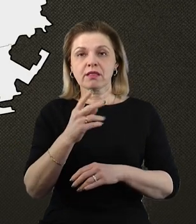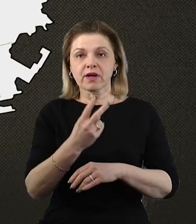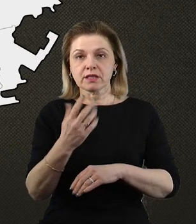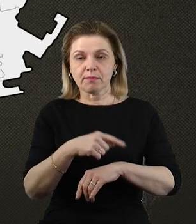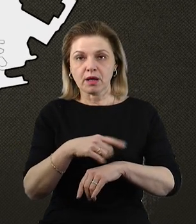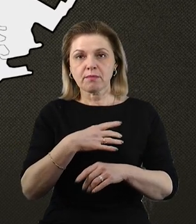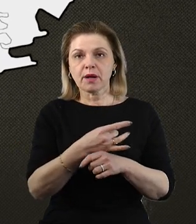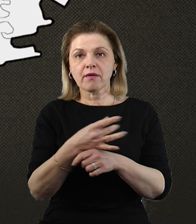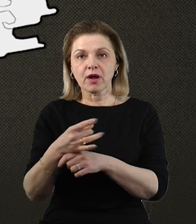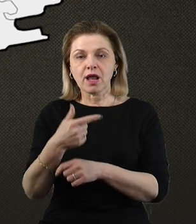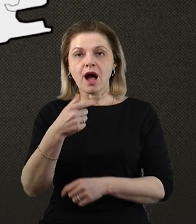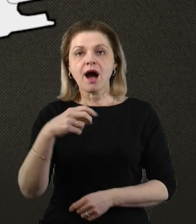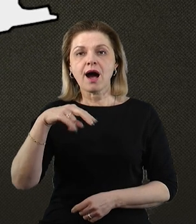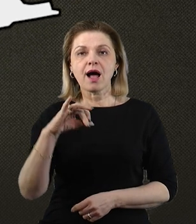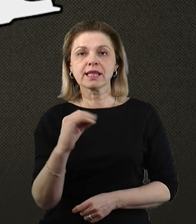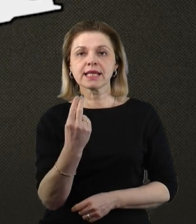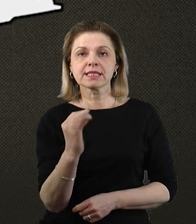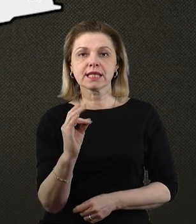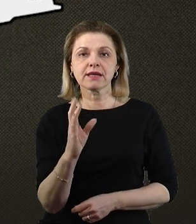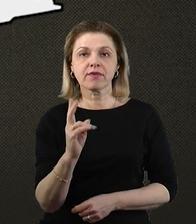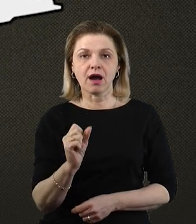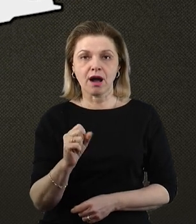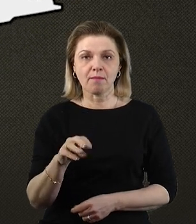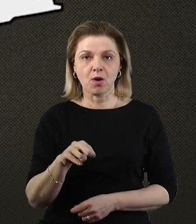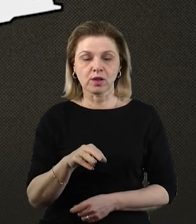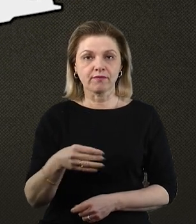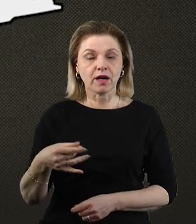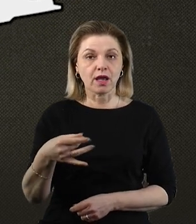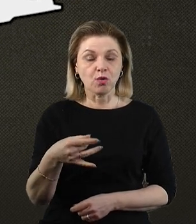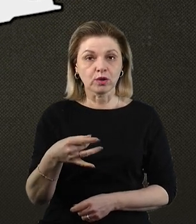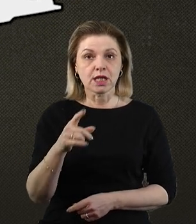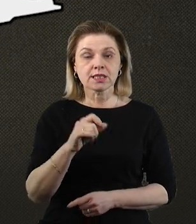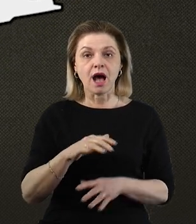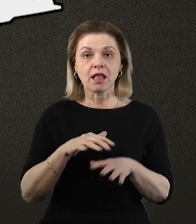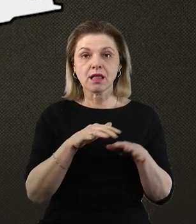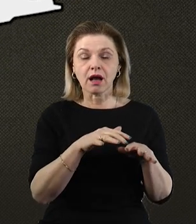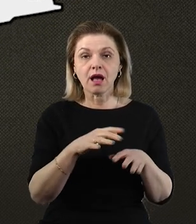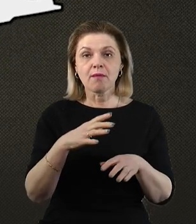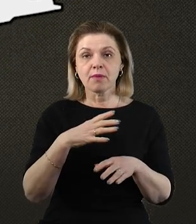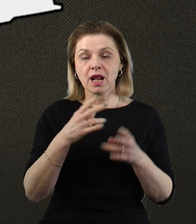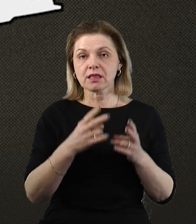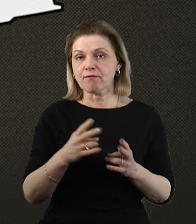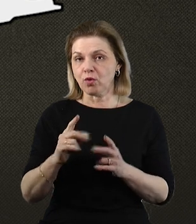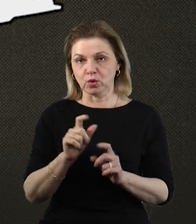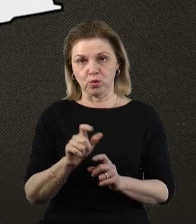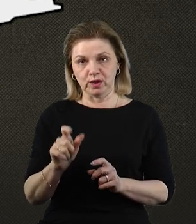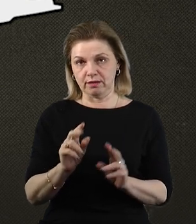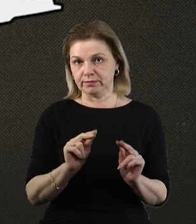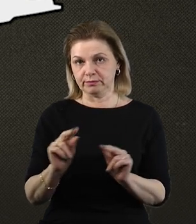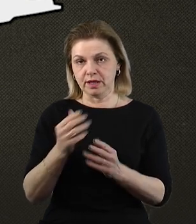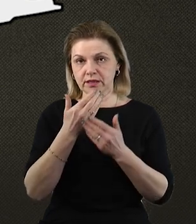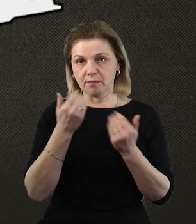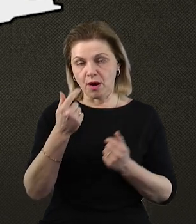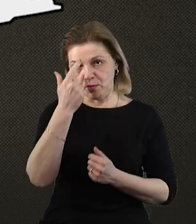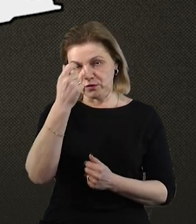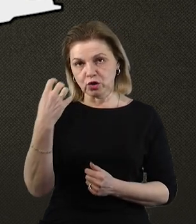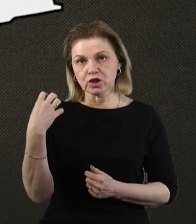артилерії населений пункт галицинівської громади Миколаївського району внаслідок атаки травмованих людей немає Про це повідомив начальник